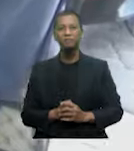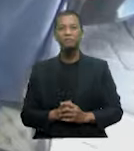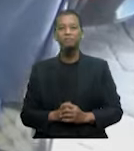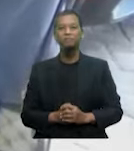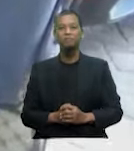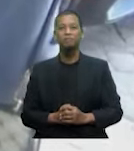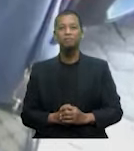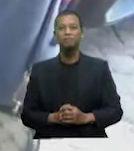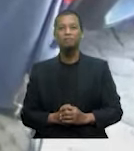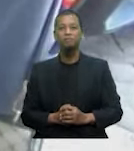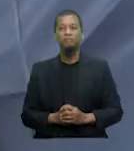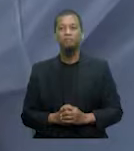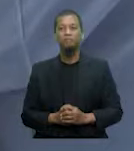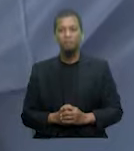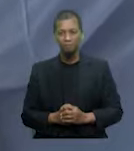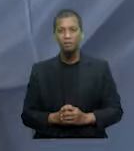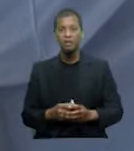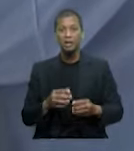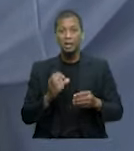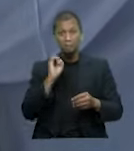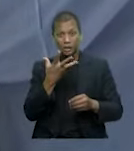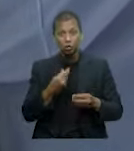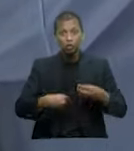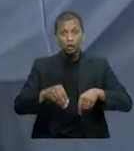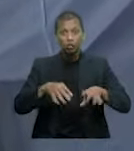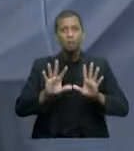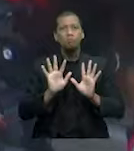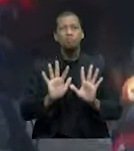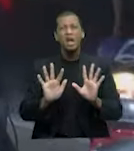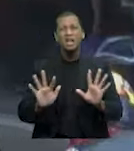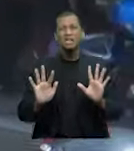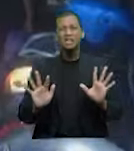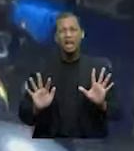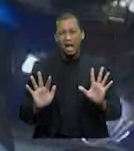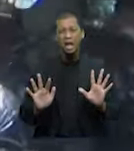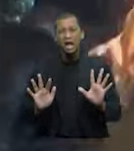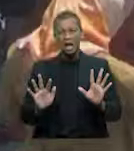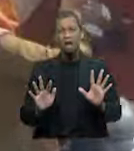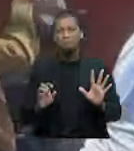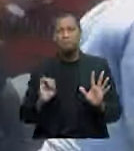Ramainya penjualan emas ini diperkirakan akan terus berlangsung hingga sehari jelang Lebaran.